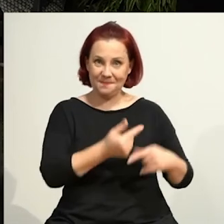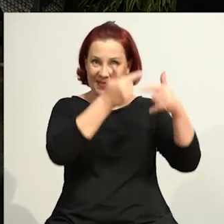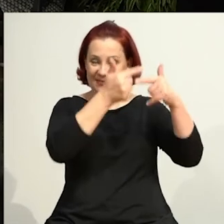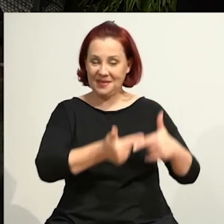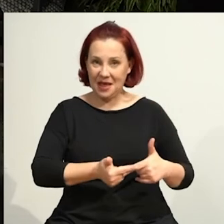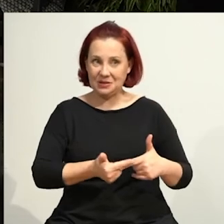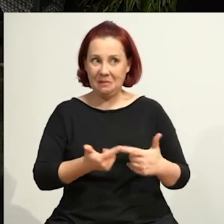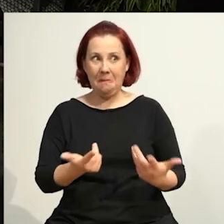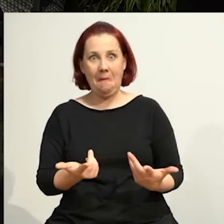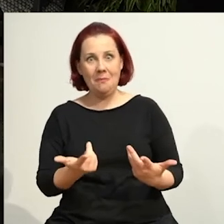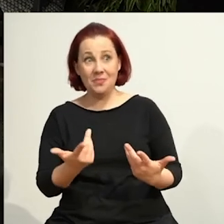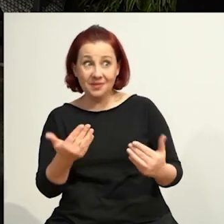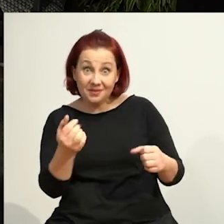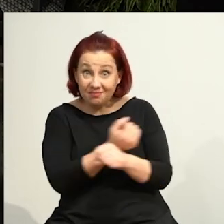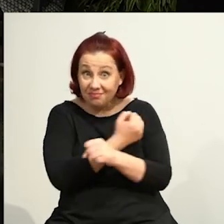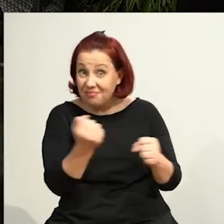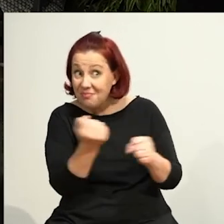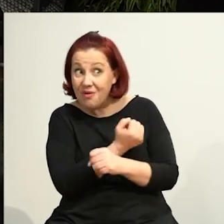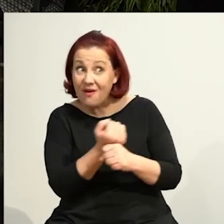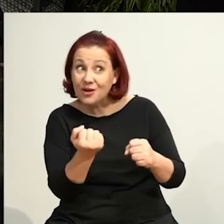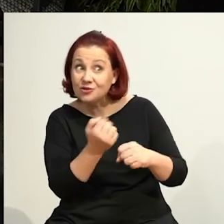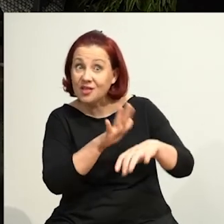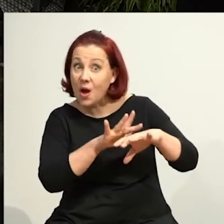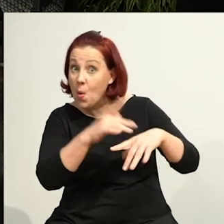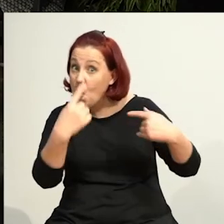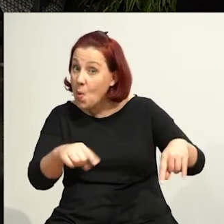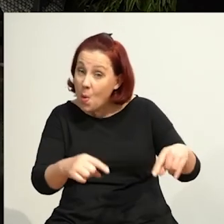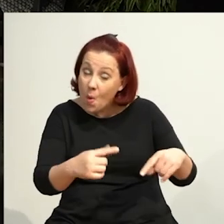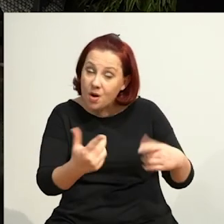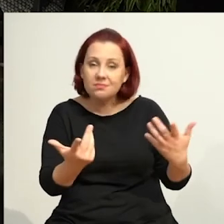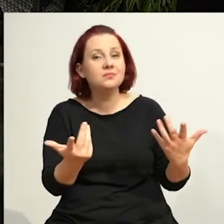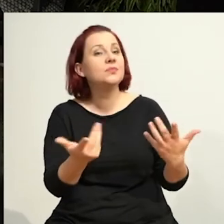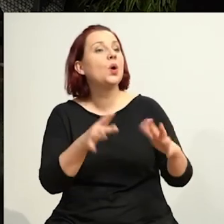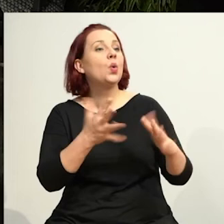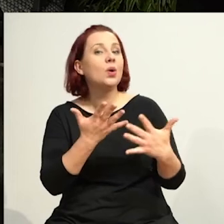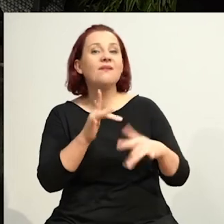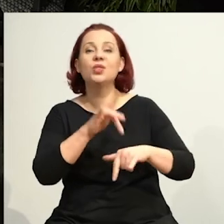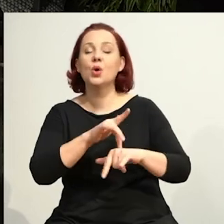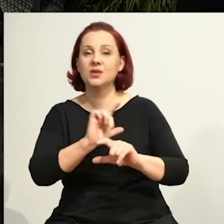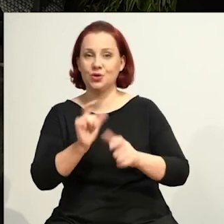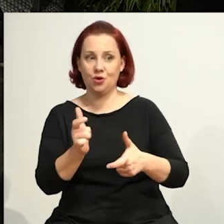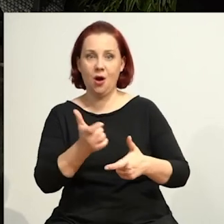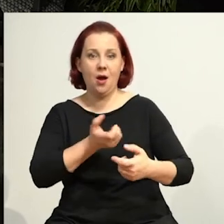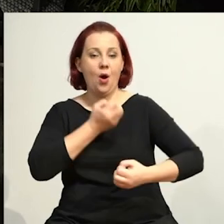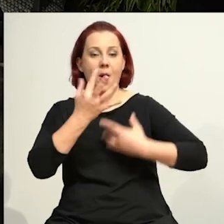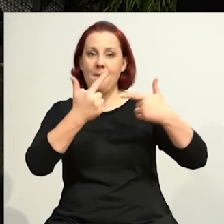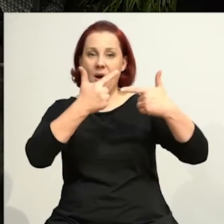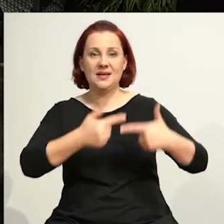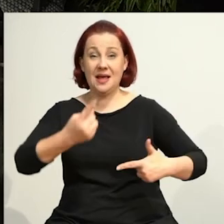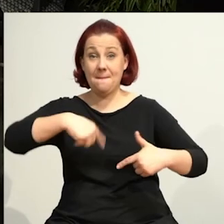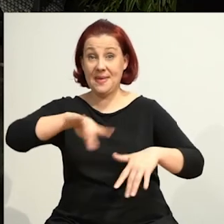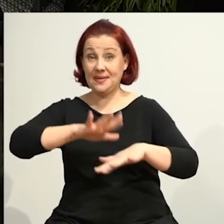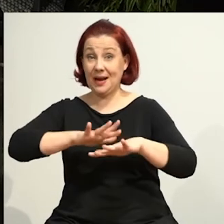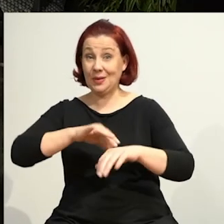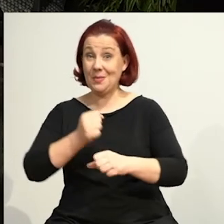byłby niepoważnie traktowany, czyli jakiś w podtekście wniosek z tego, że poezję jednak nie traktujemy